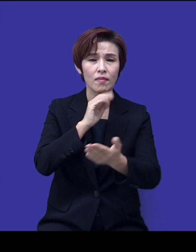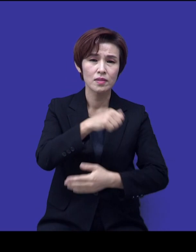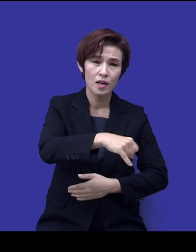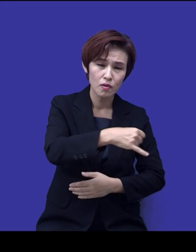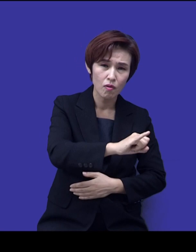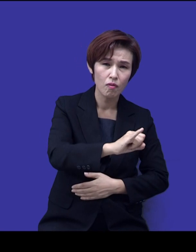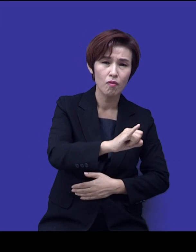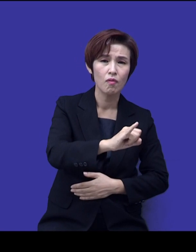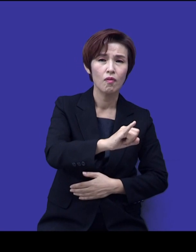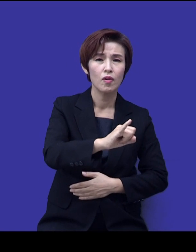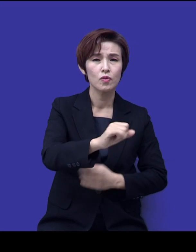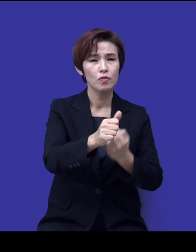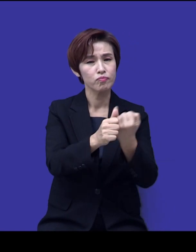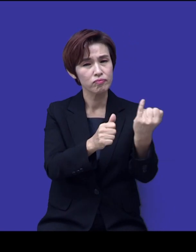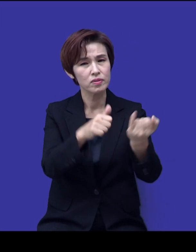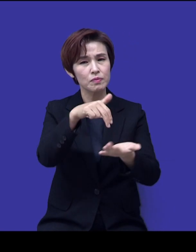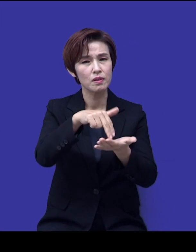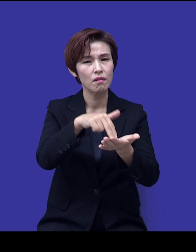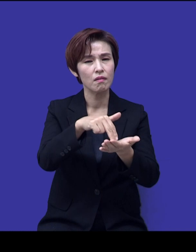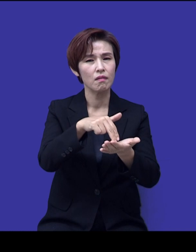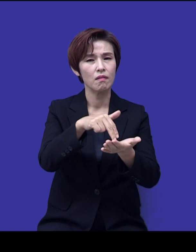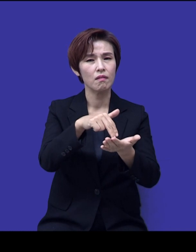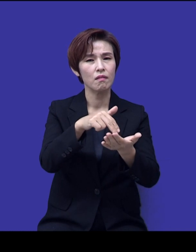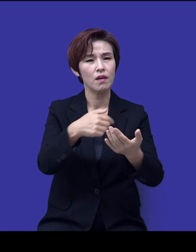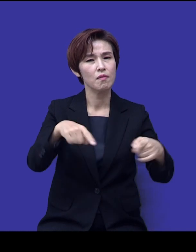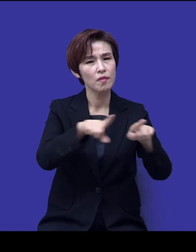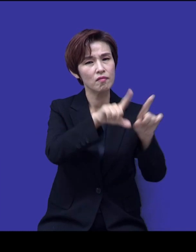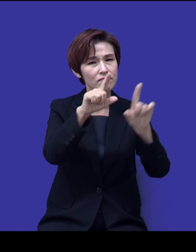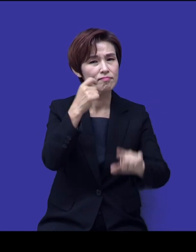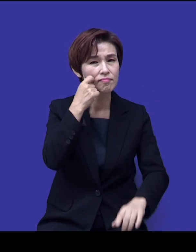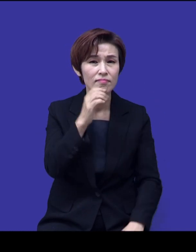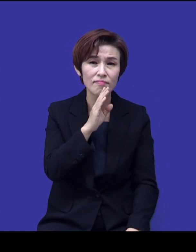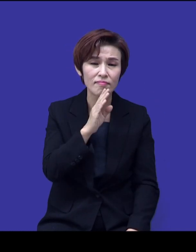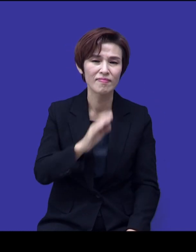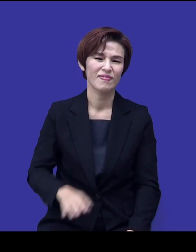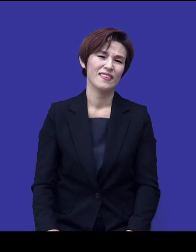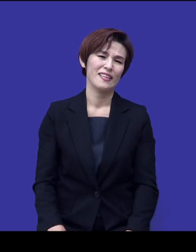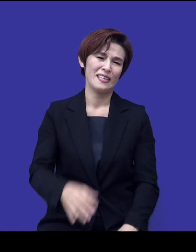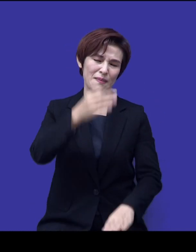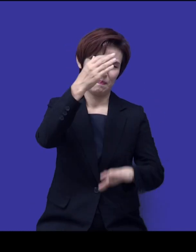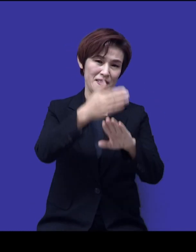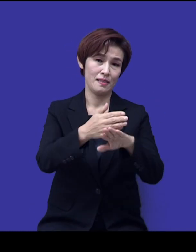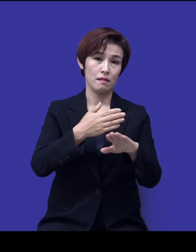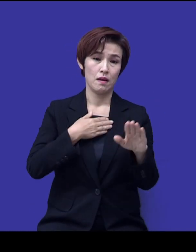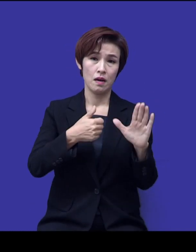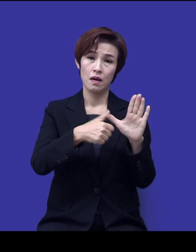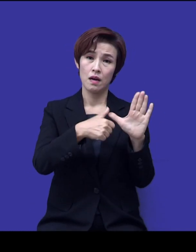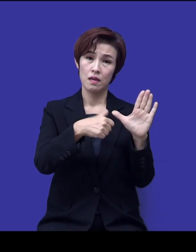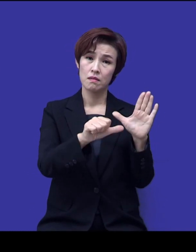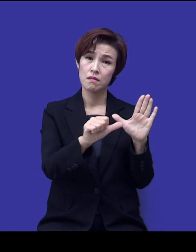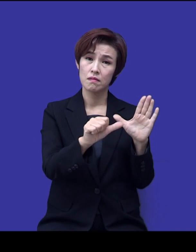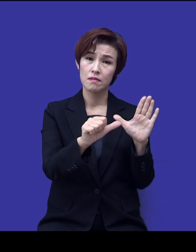먼 아빠셨을 것 같아요. 미안하죠. 네. 저희 큰아이가 지금 벌써